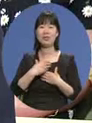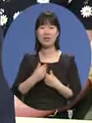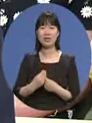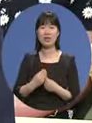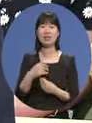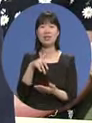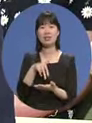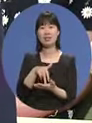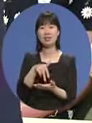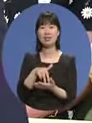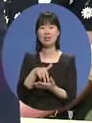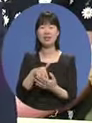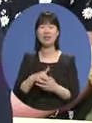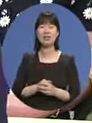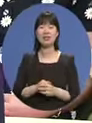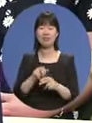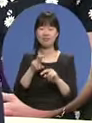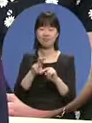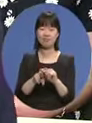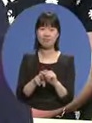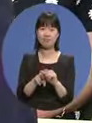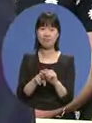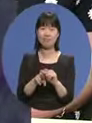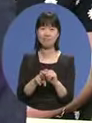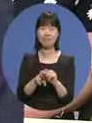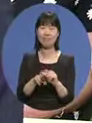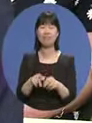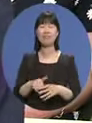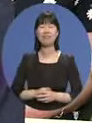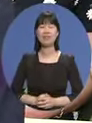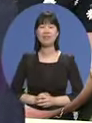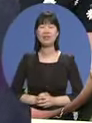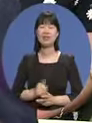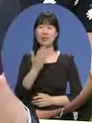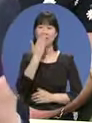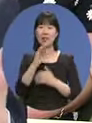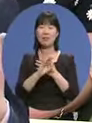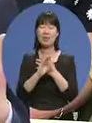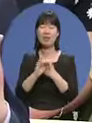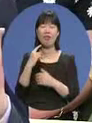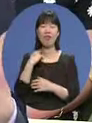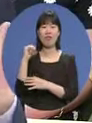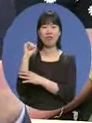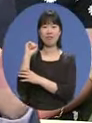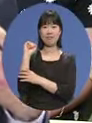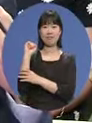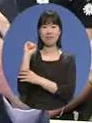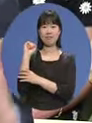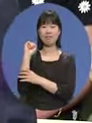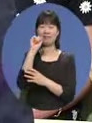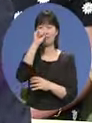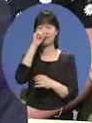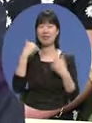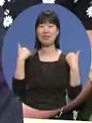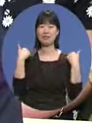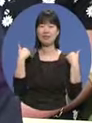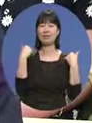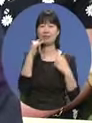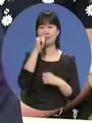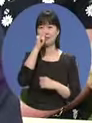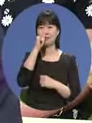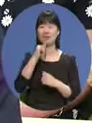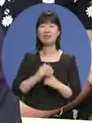상태로 이제 자리를 이렇게 앉아주시고요. 네. 가급적이면 허리는 좀 펴시는 게 좋습니다. 어깨도 이렇게